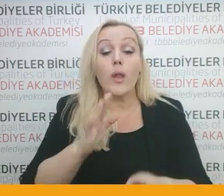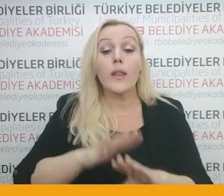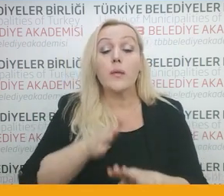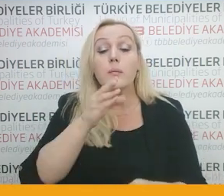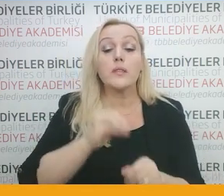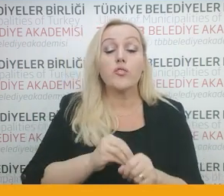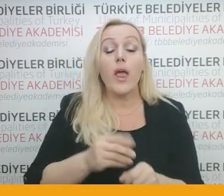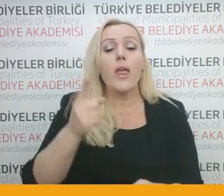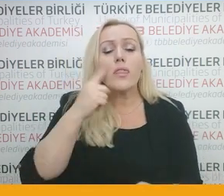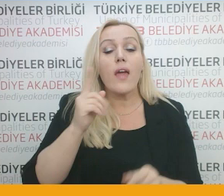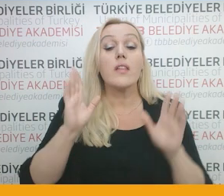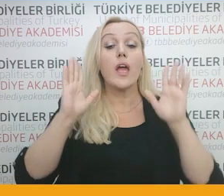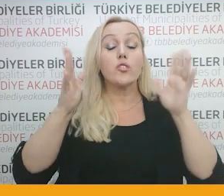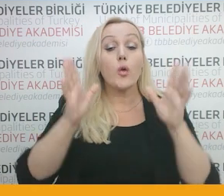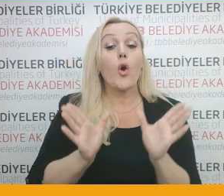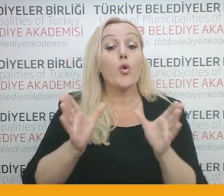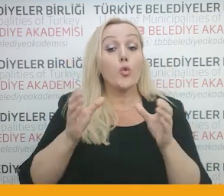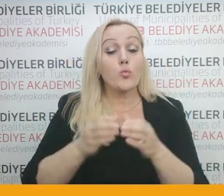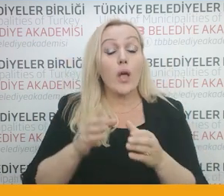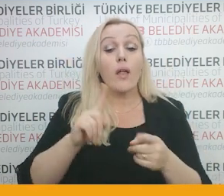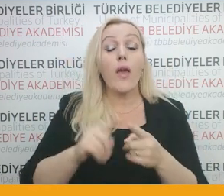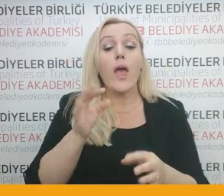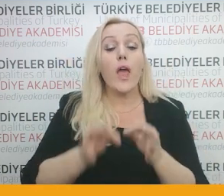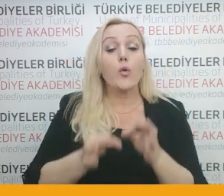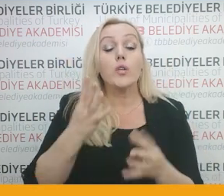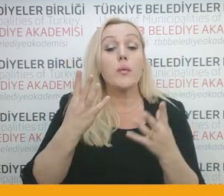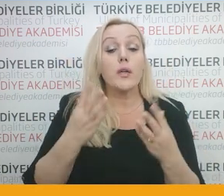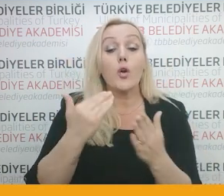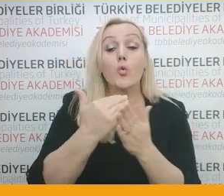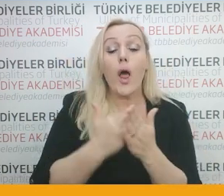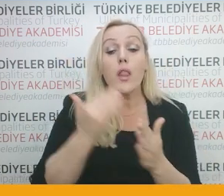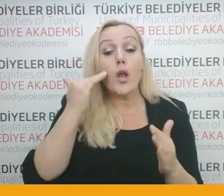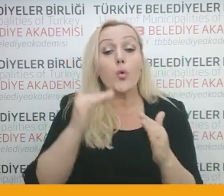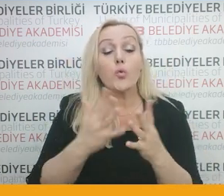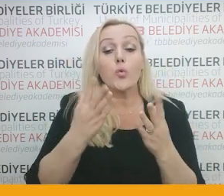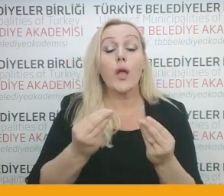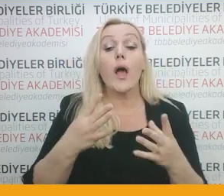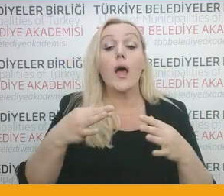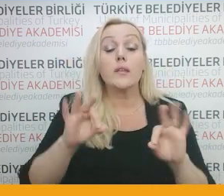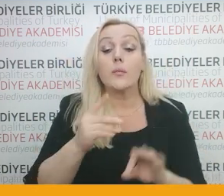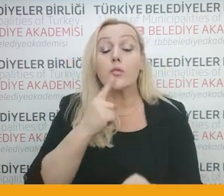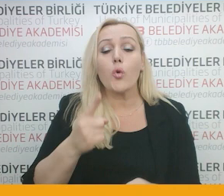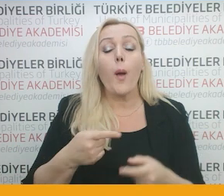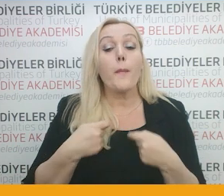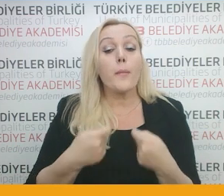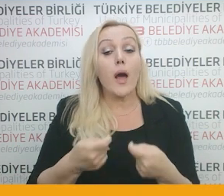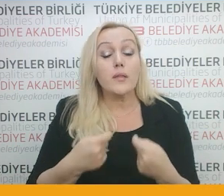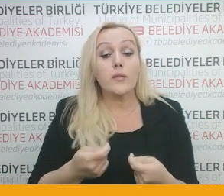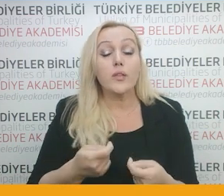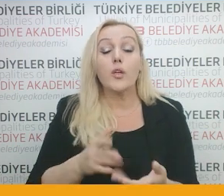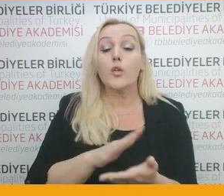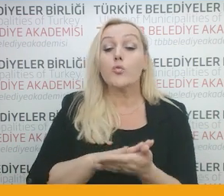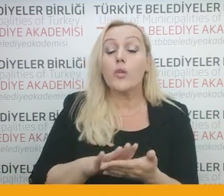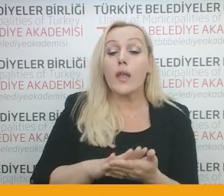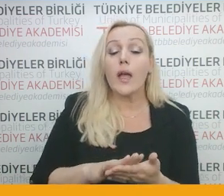faaliyetlerinin kurumsal, fonksiyonel ve ekonomik kriterlere göre tasnif edilmesidir. Yani giderinizi tasnif